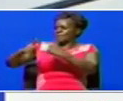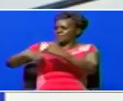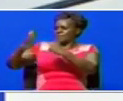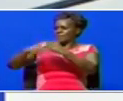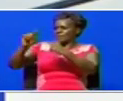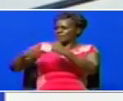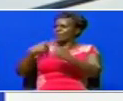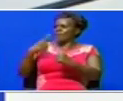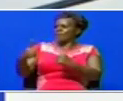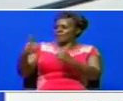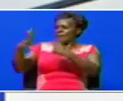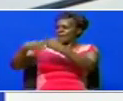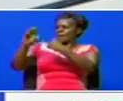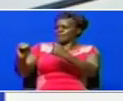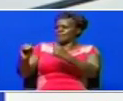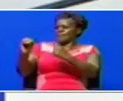69,190,